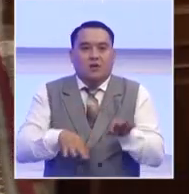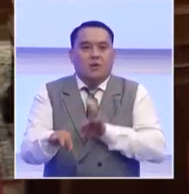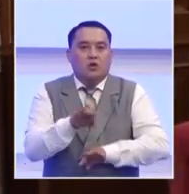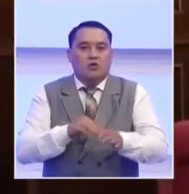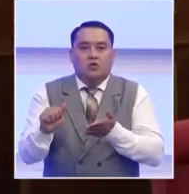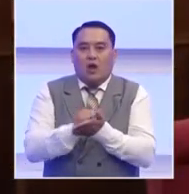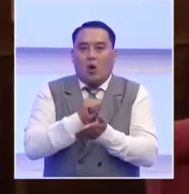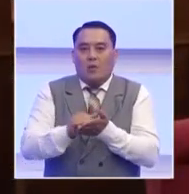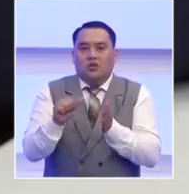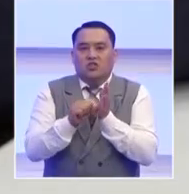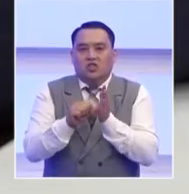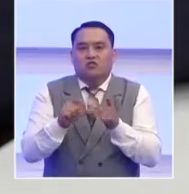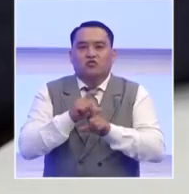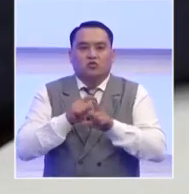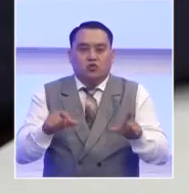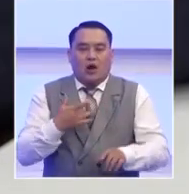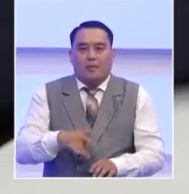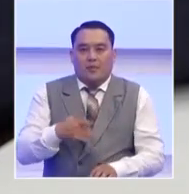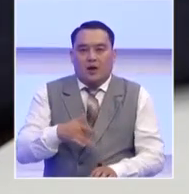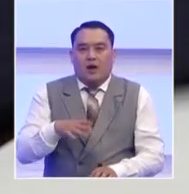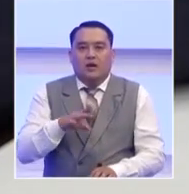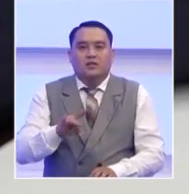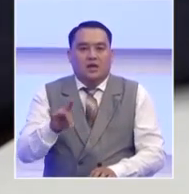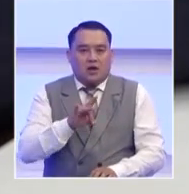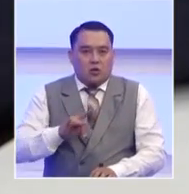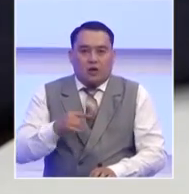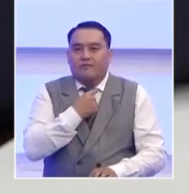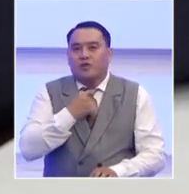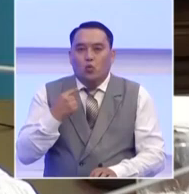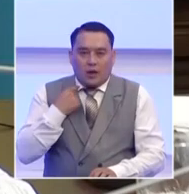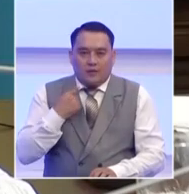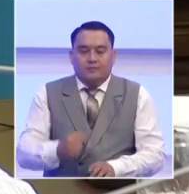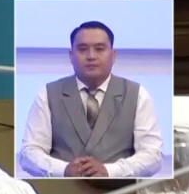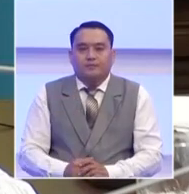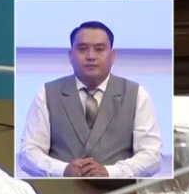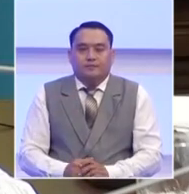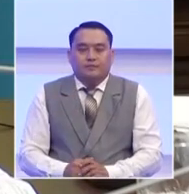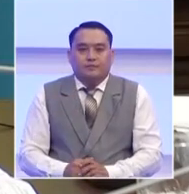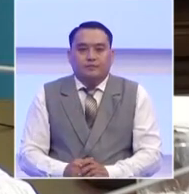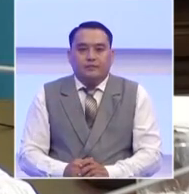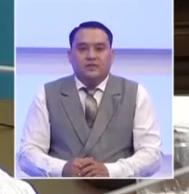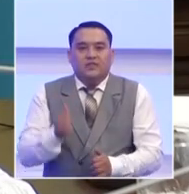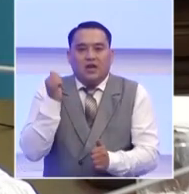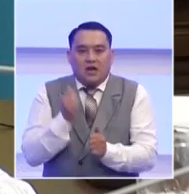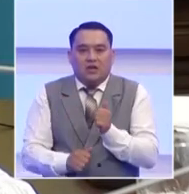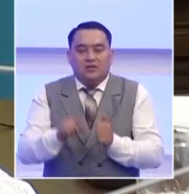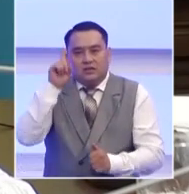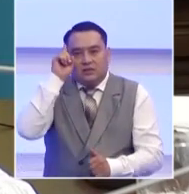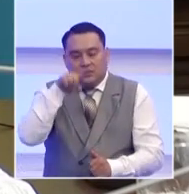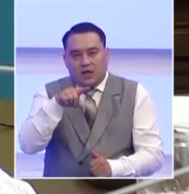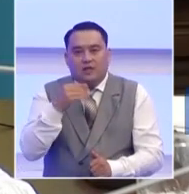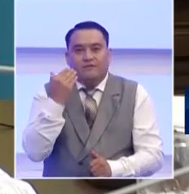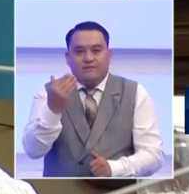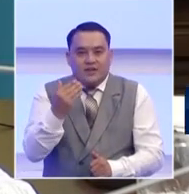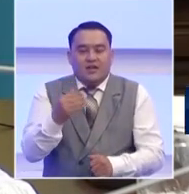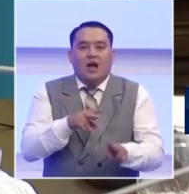на строительство 6 школ в Илийском, Жамбылском, Карасайском районах и Толды-Кургане. Все, каждый, знаете, контролируйте. Вы в конечном